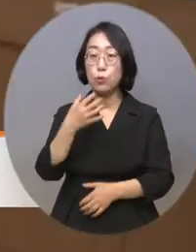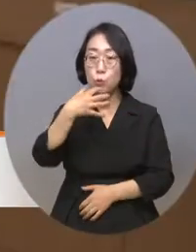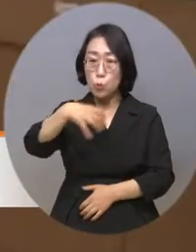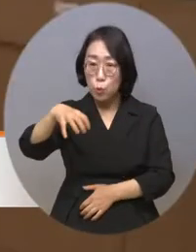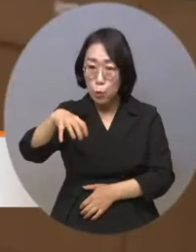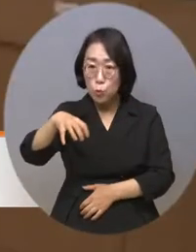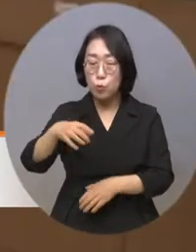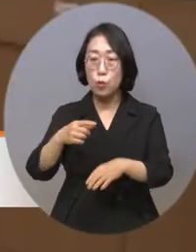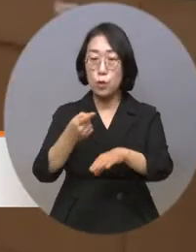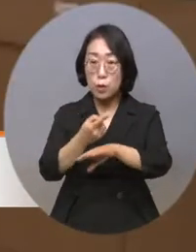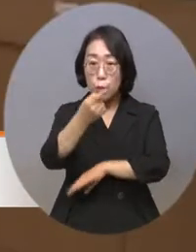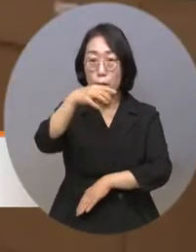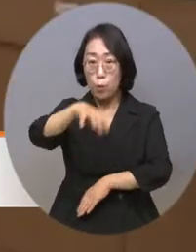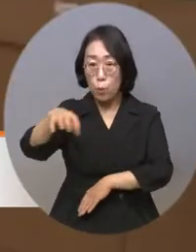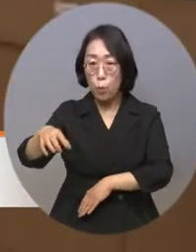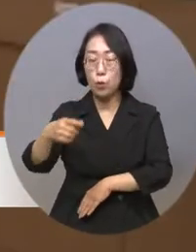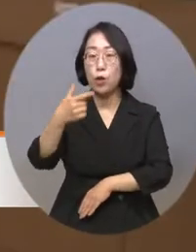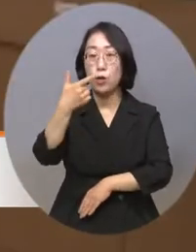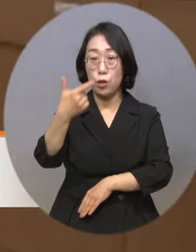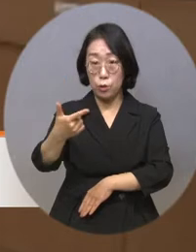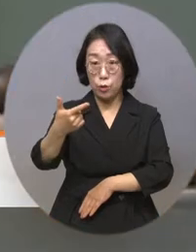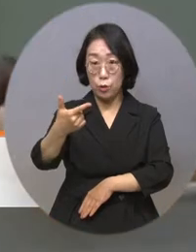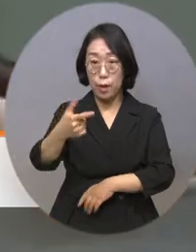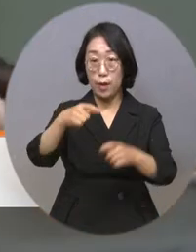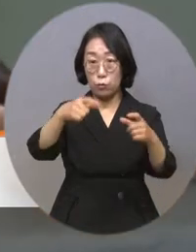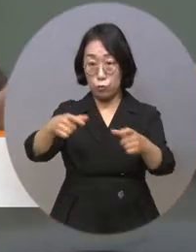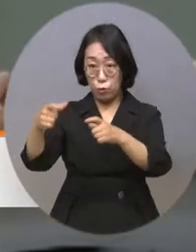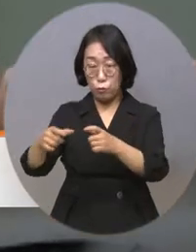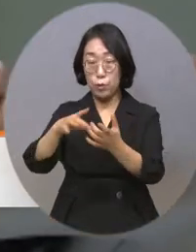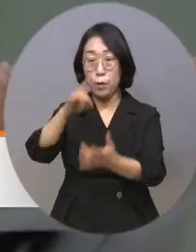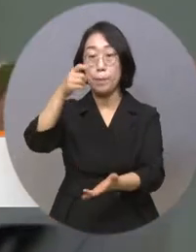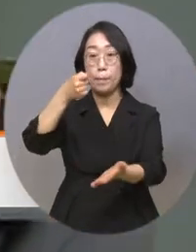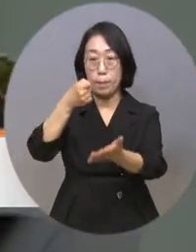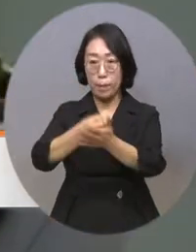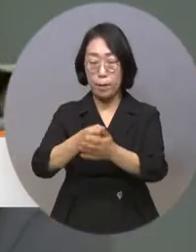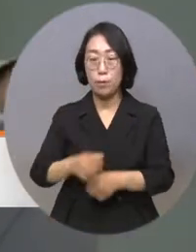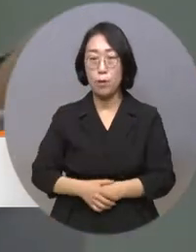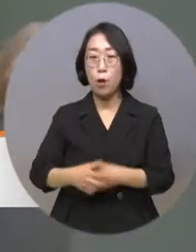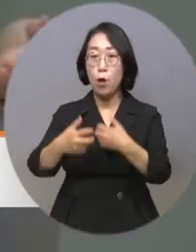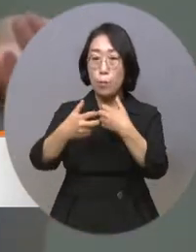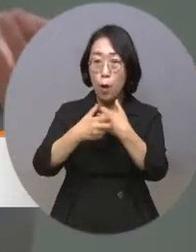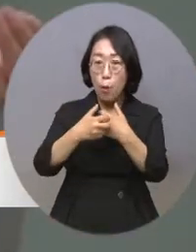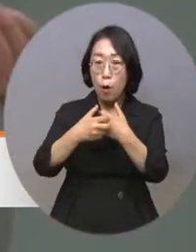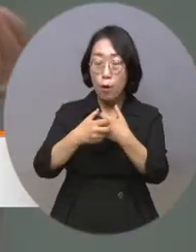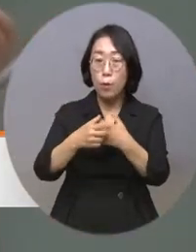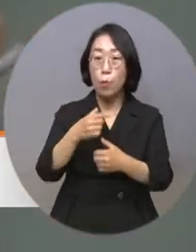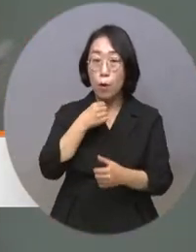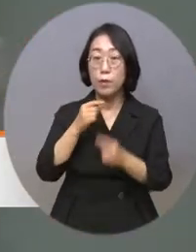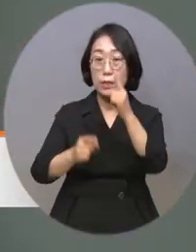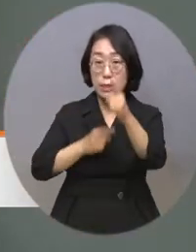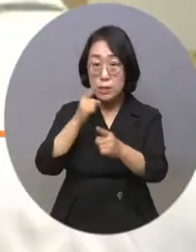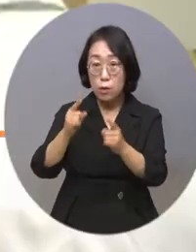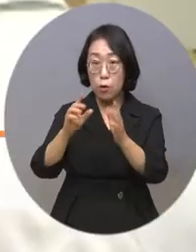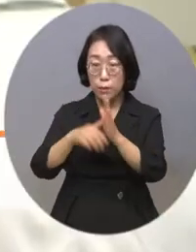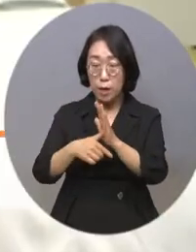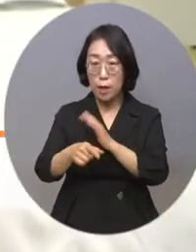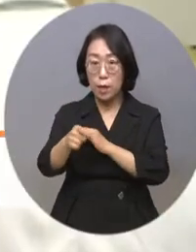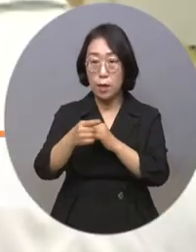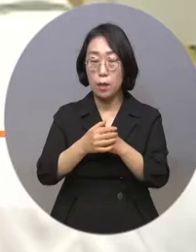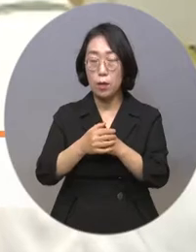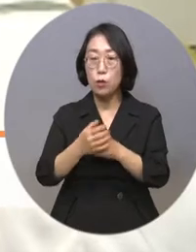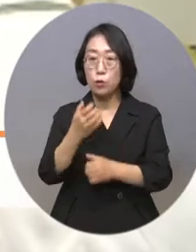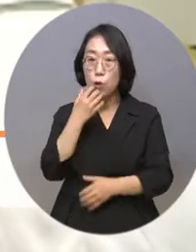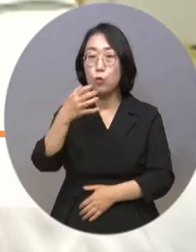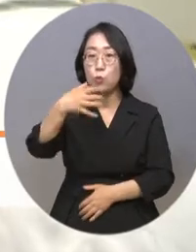비롯한 6개 지역을 시범사업 지역으로 선정한 바 있으며 이번 의료기관 모집은 근로활동 불가 모형을 운영하는